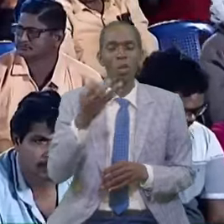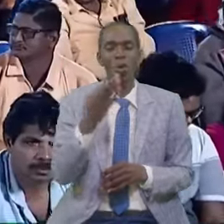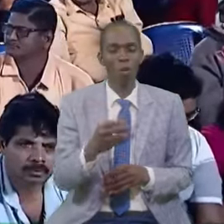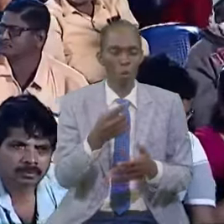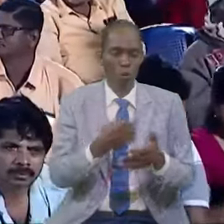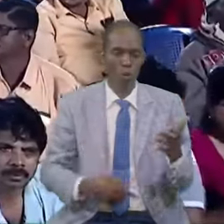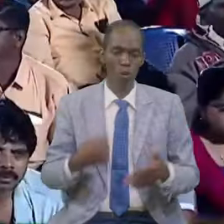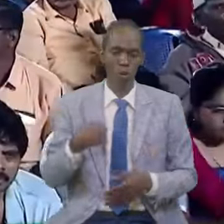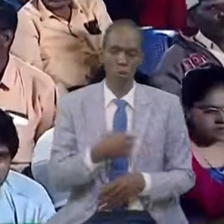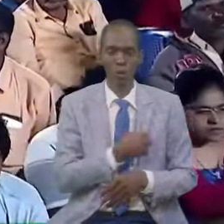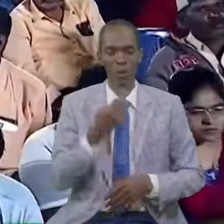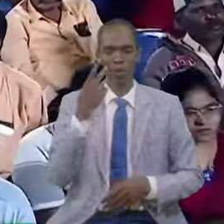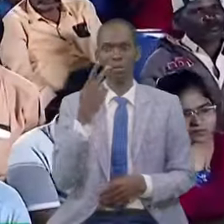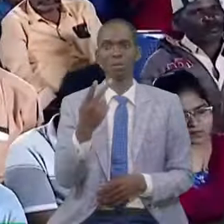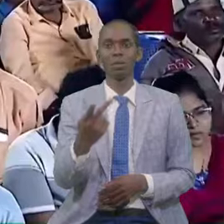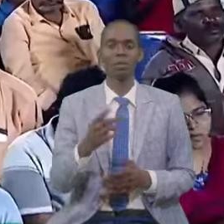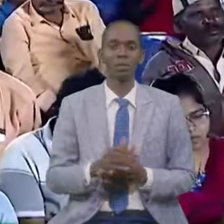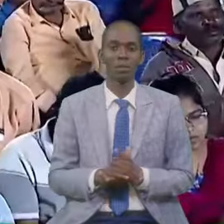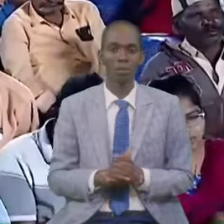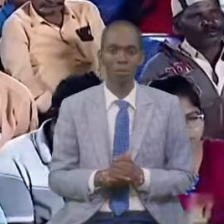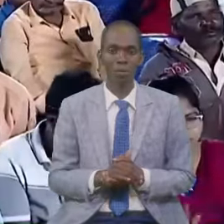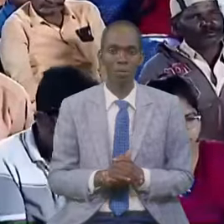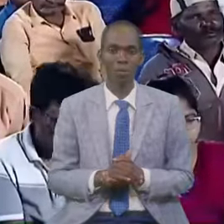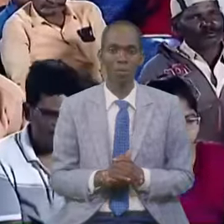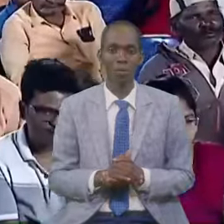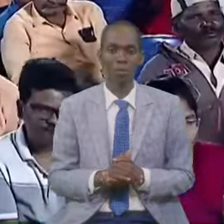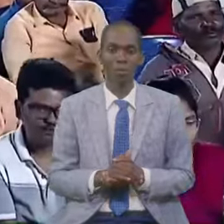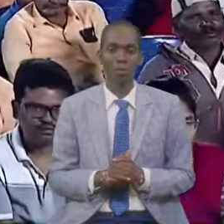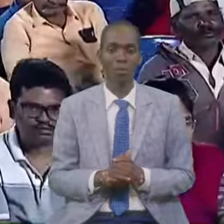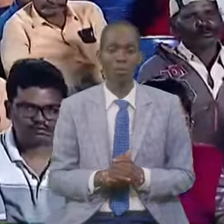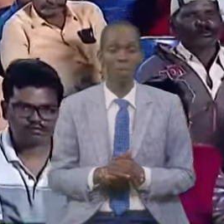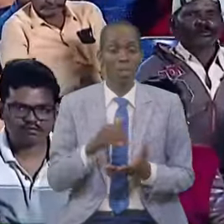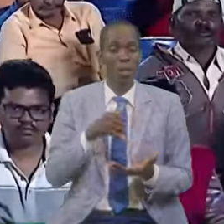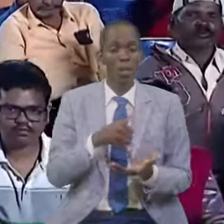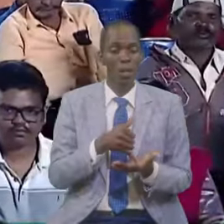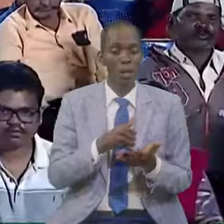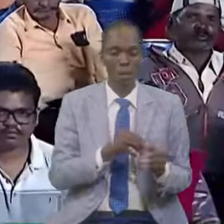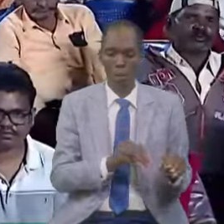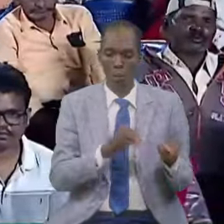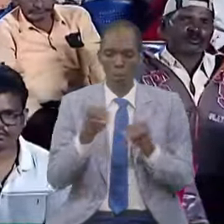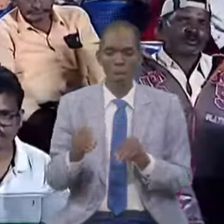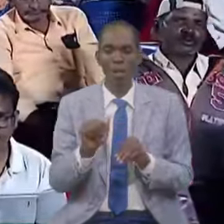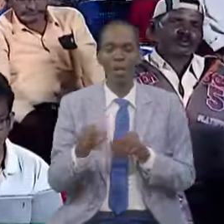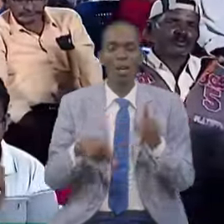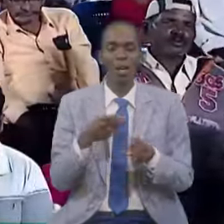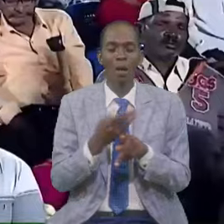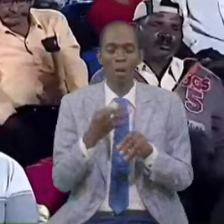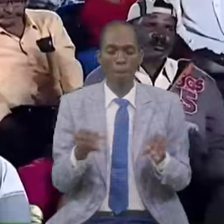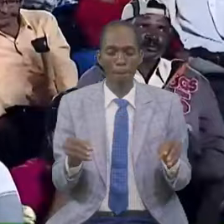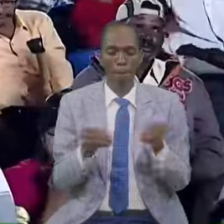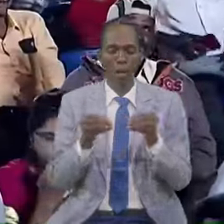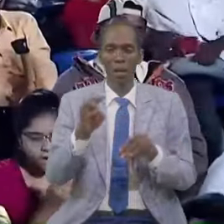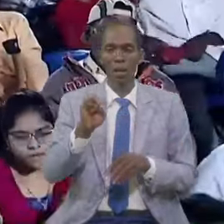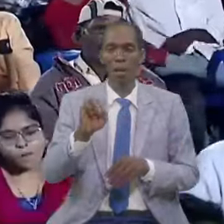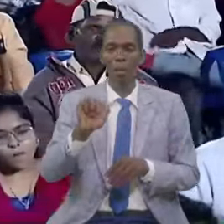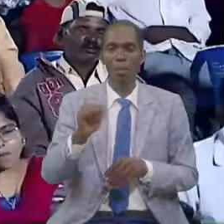చూస్తున్న మన యొక్క భావ అనువాదాన్ని ప్రభావితం చేస్తుంది. It puts a magnet inside us through that